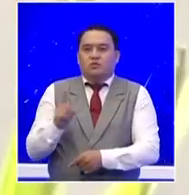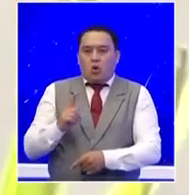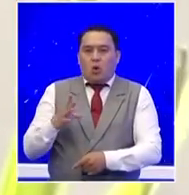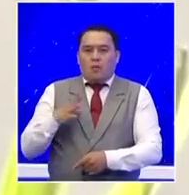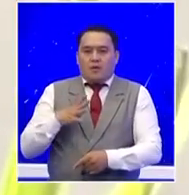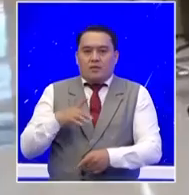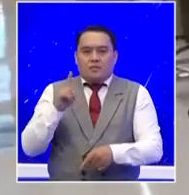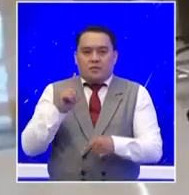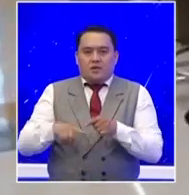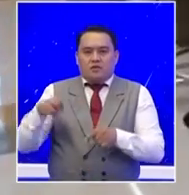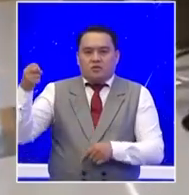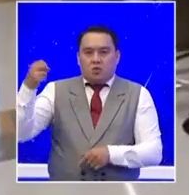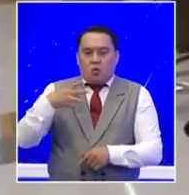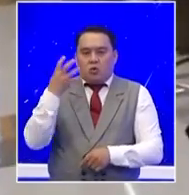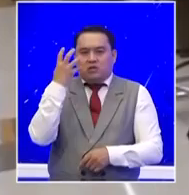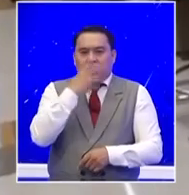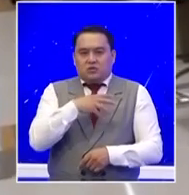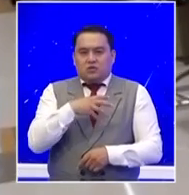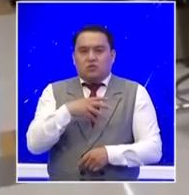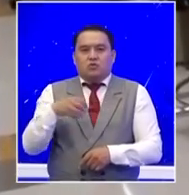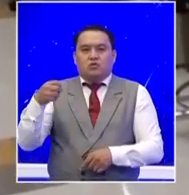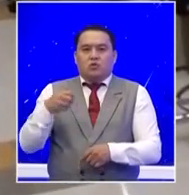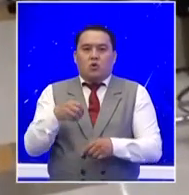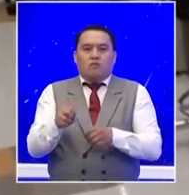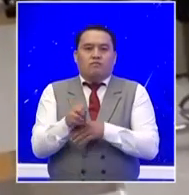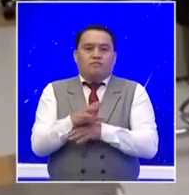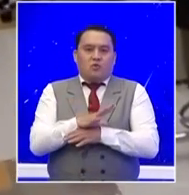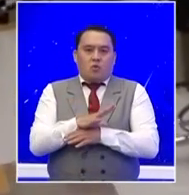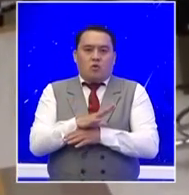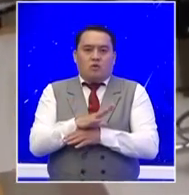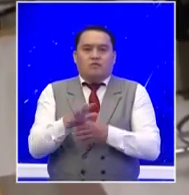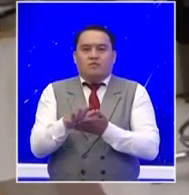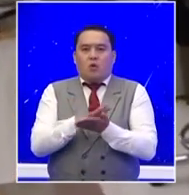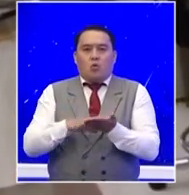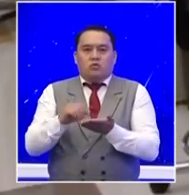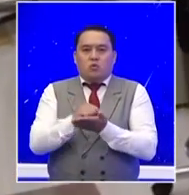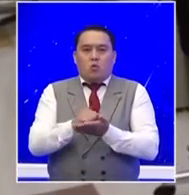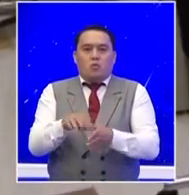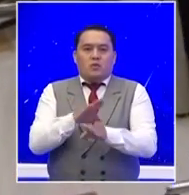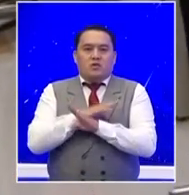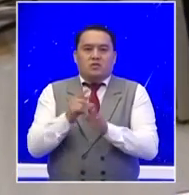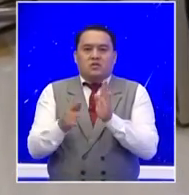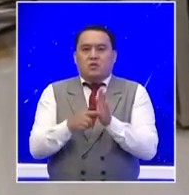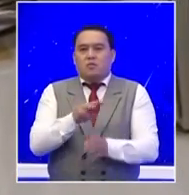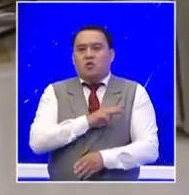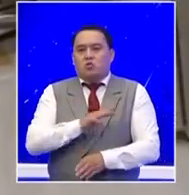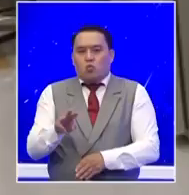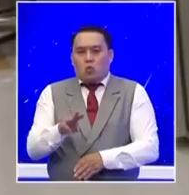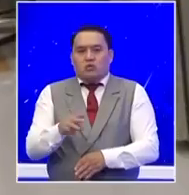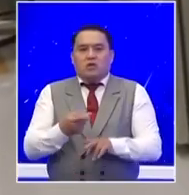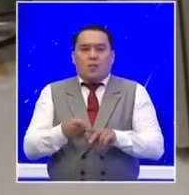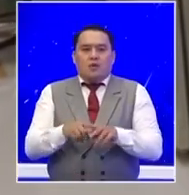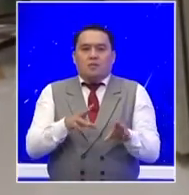при интенсивности света на уровне полуденного солнца коронавирус в слюне погибает менее чем за 7 минут, а в